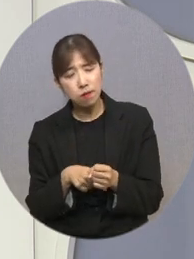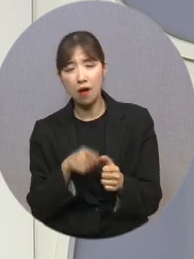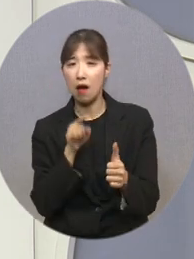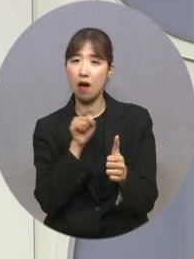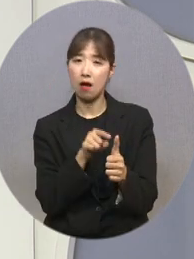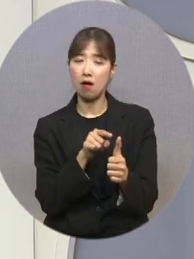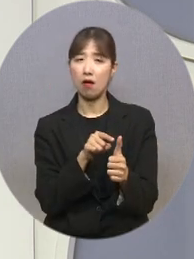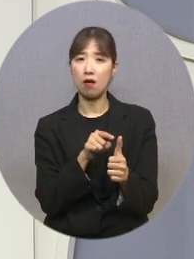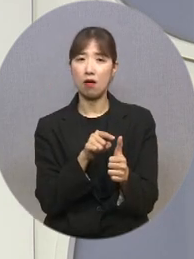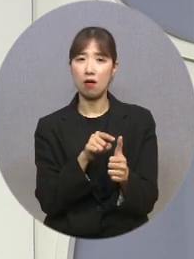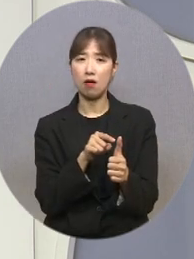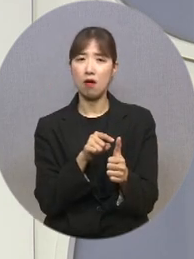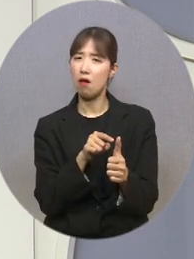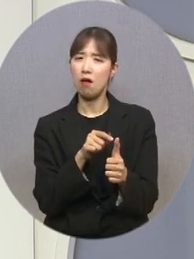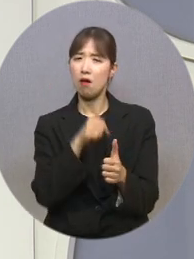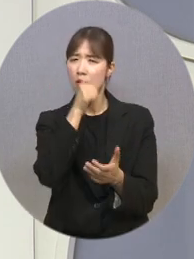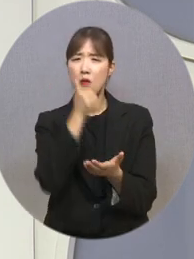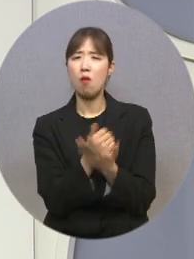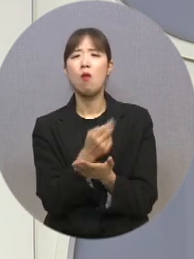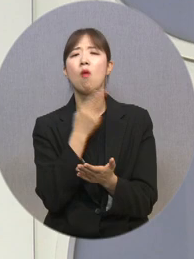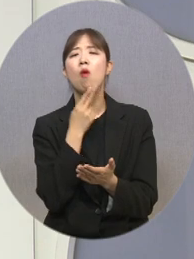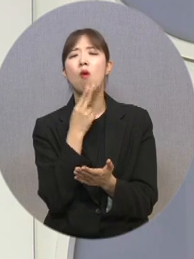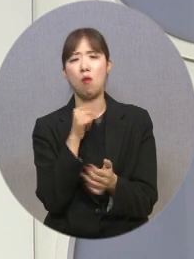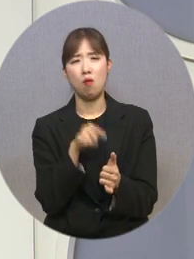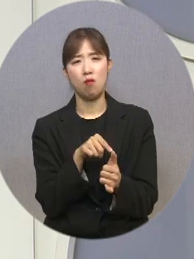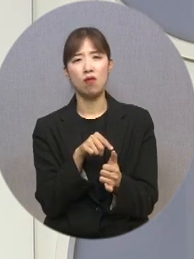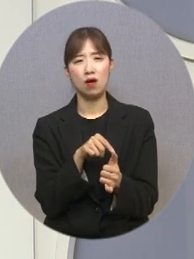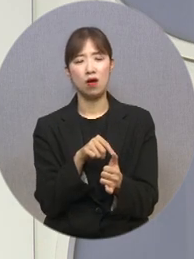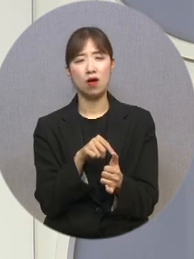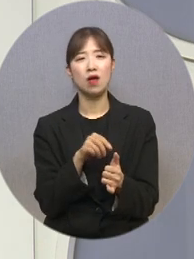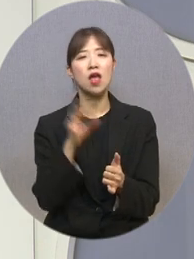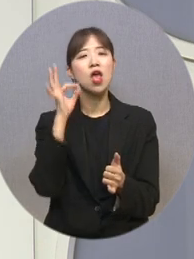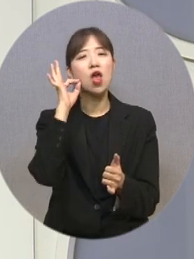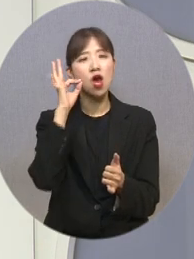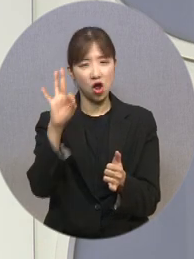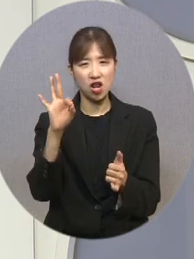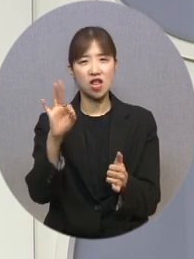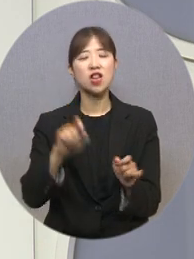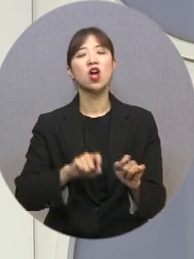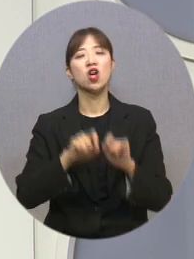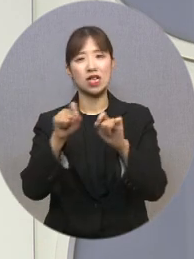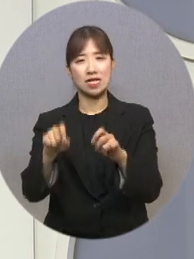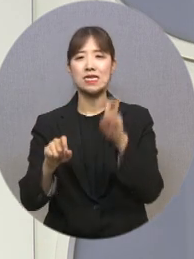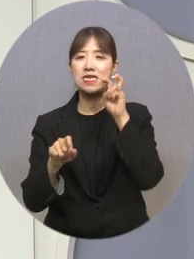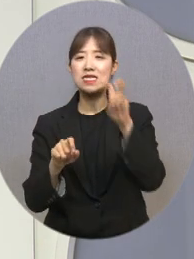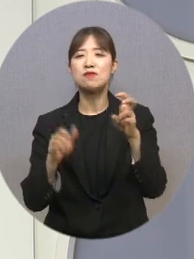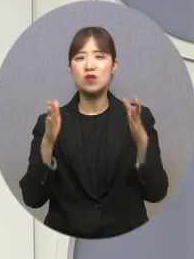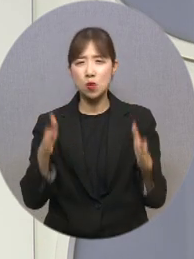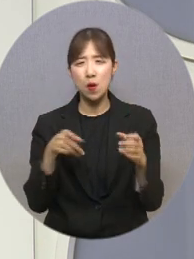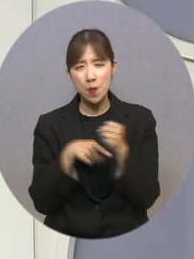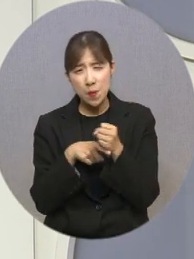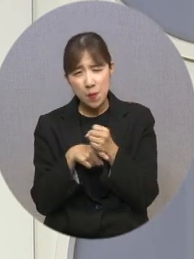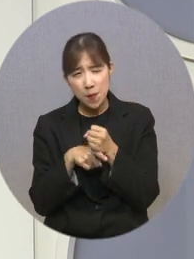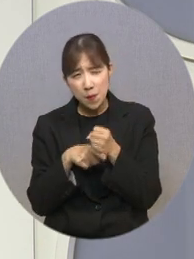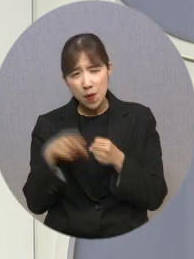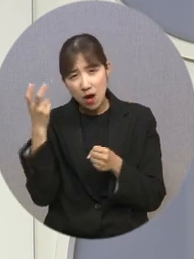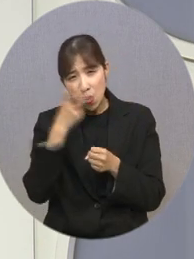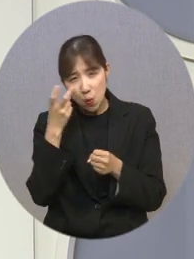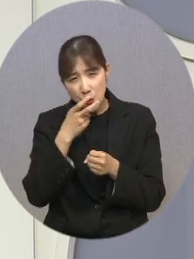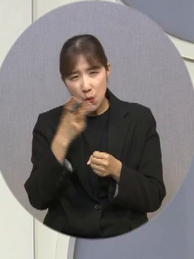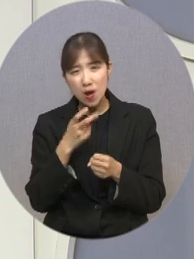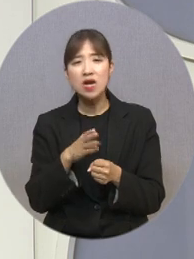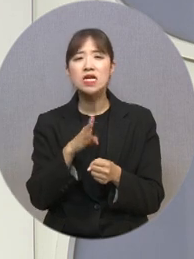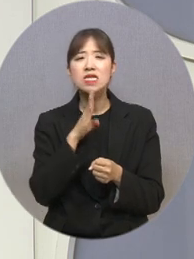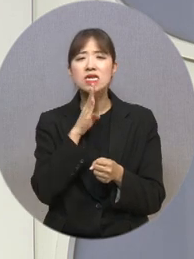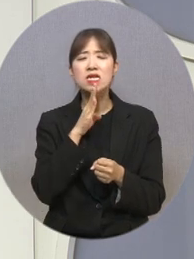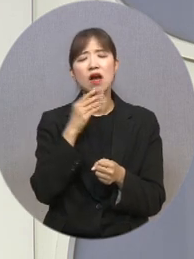분명히 이 사람이 범인이 아닌 것 같은 생각이 들어서 구속기간 열흘을 더 연장해서 20일 동안 열심히 조사한 결론이 뭐냐 하면